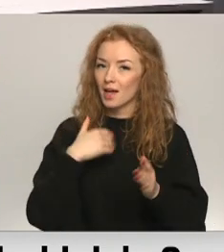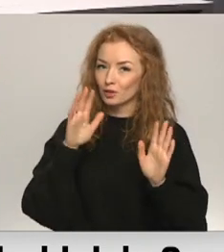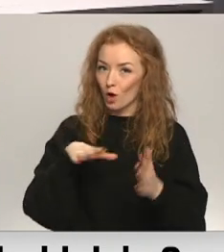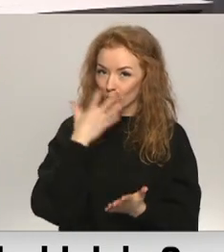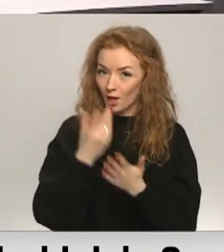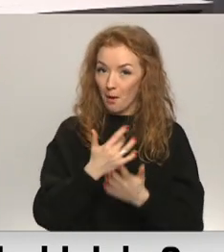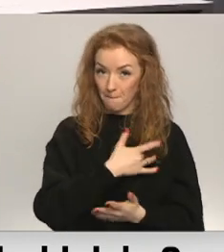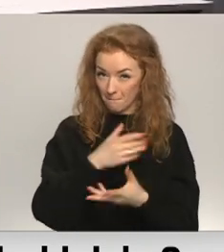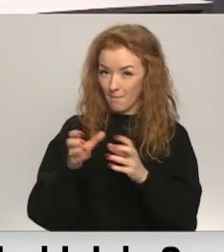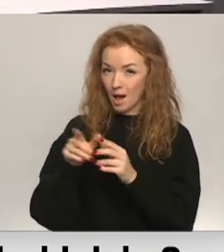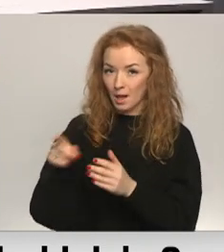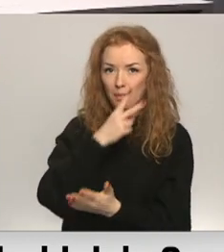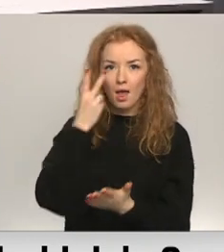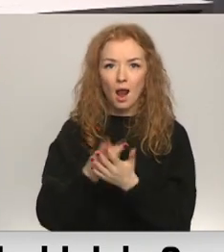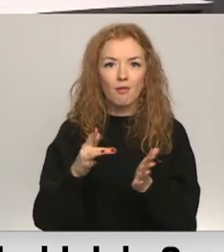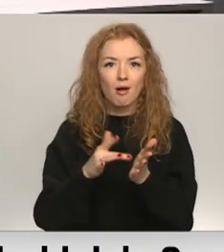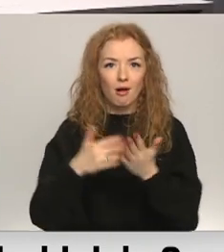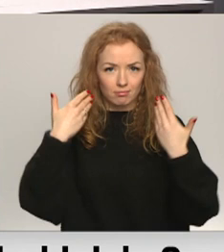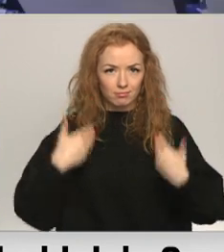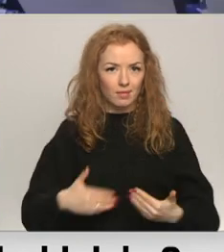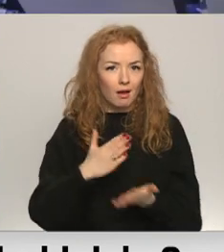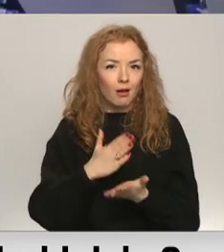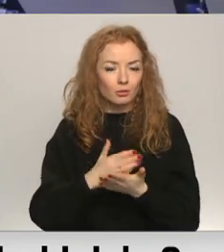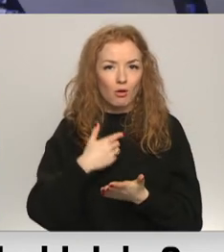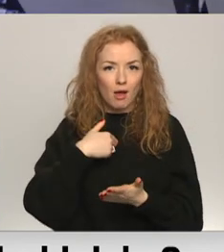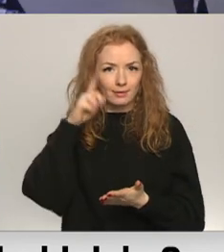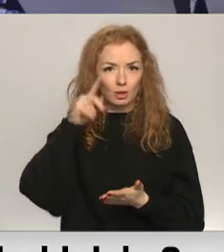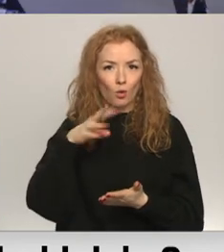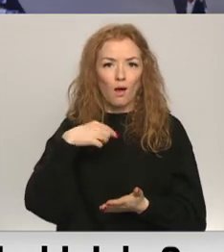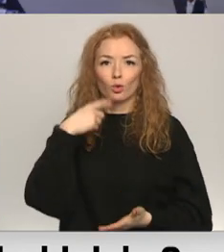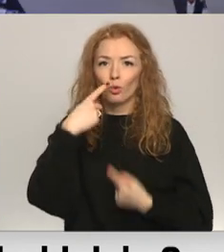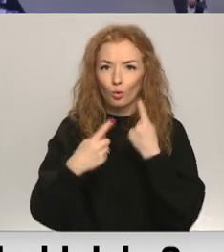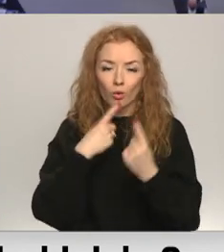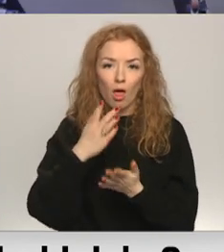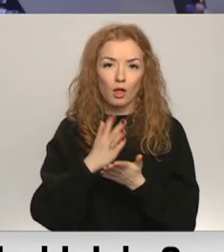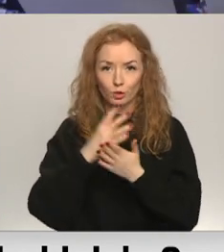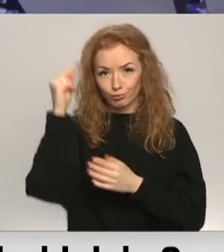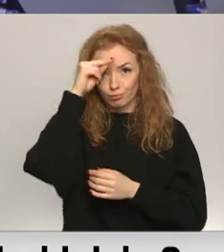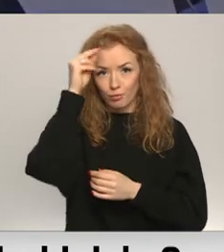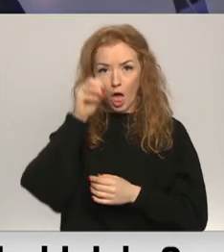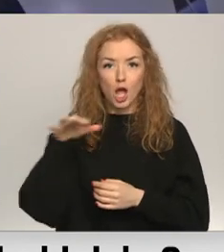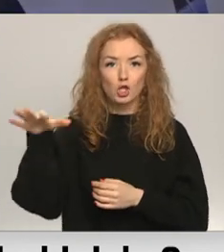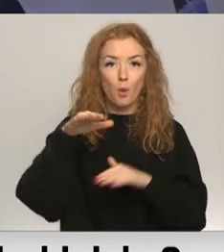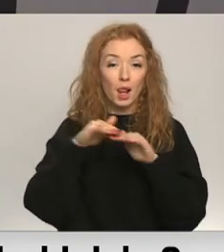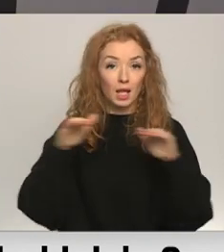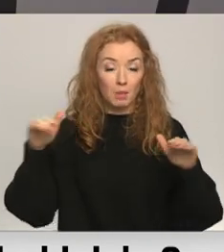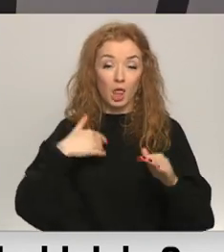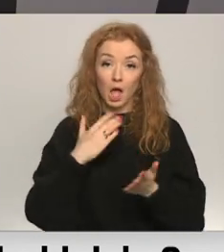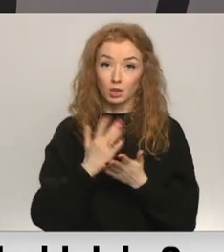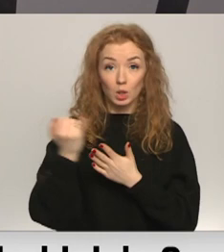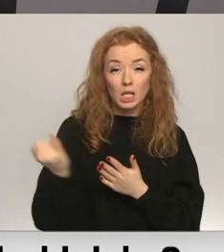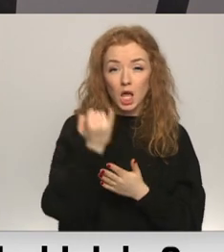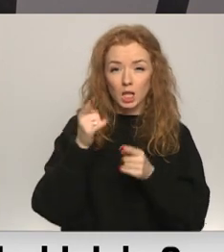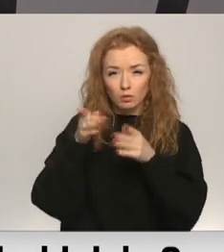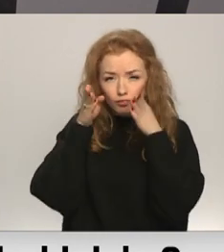partijai pierādīt, kas es esmu. Es zinu, ko runāju un protu. Esmu studējis Eiropas līmenī. Esmu ieinteresēts šajā tematā un